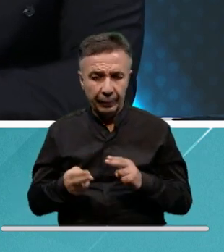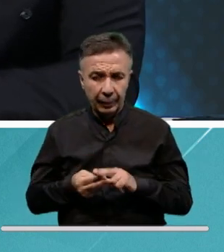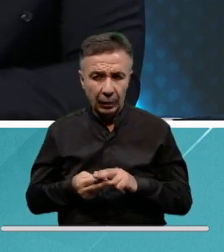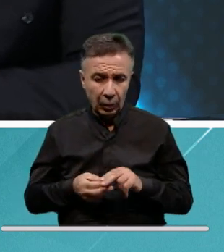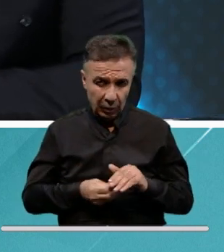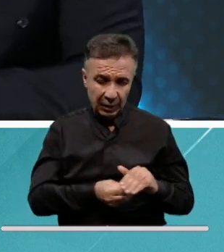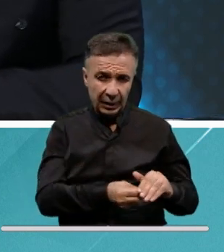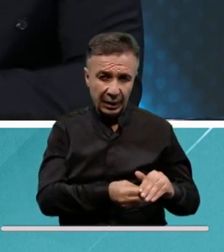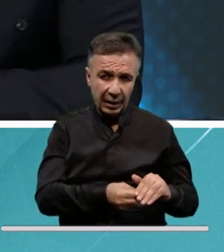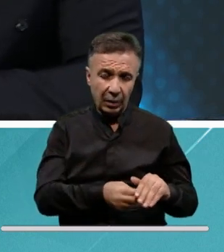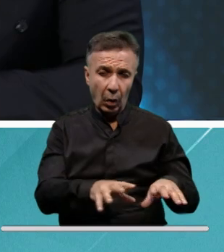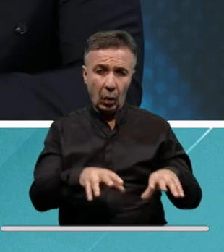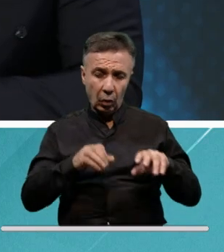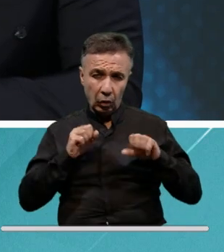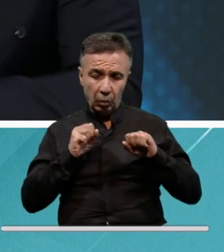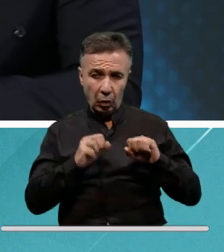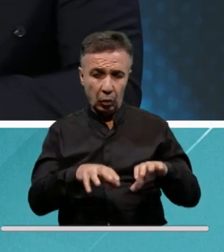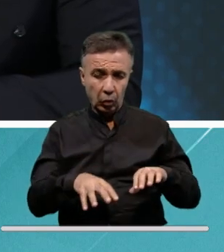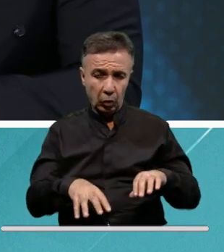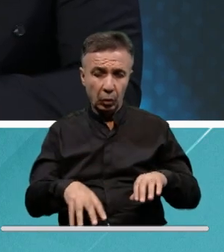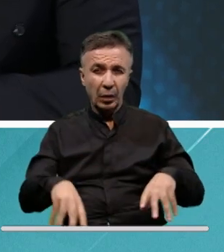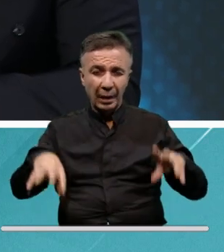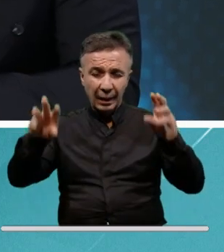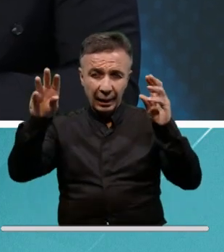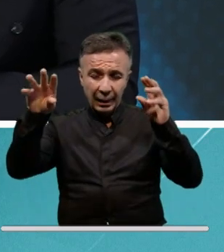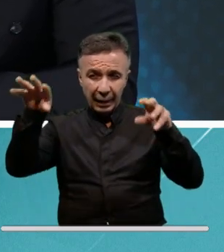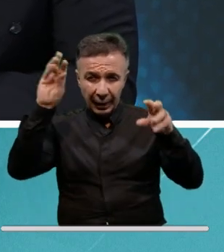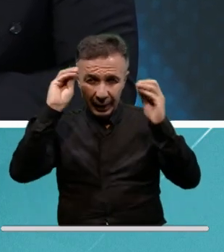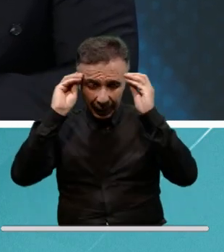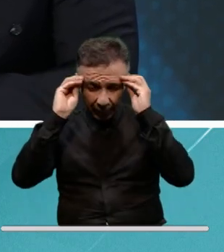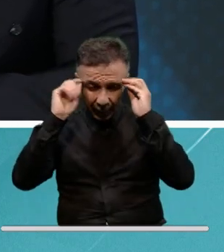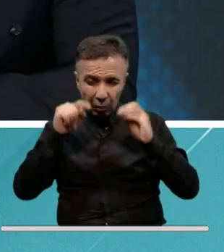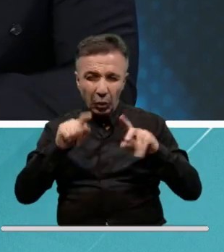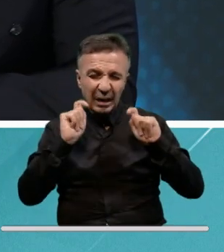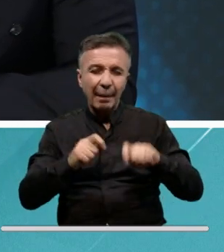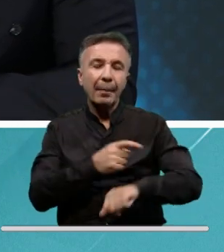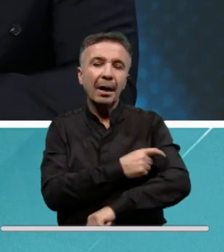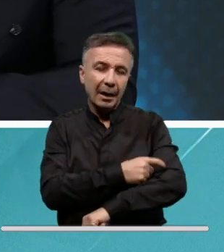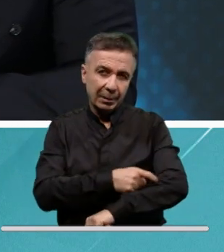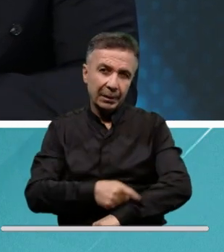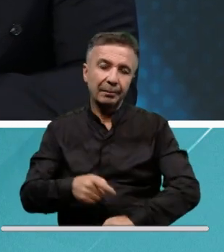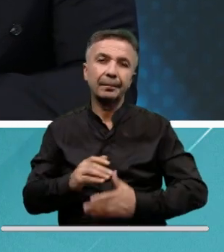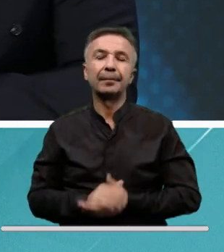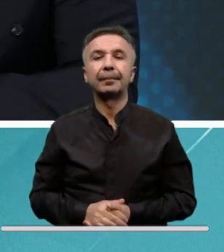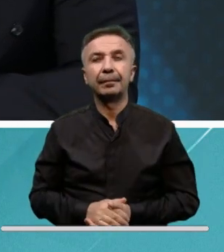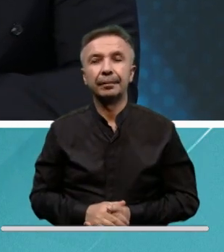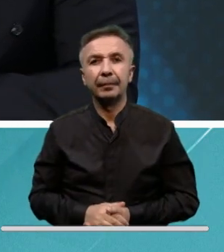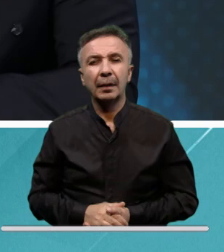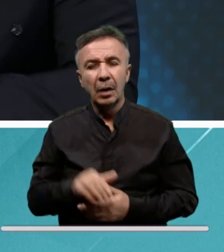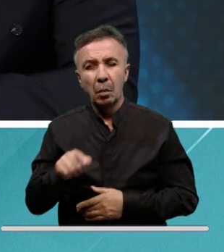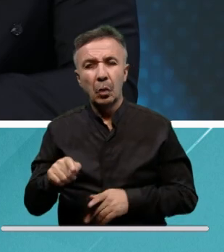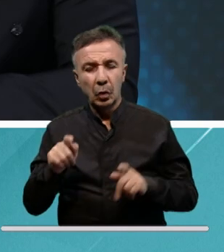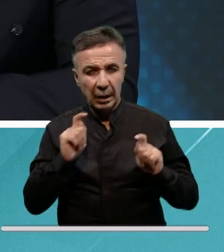vardır Yani bu bir ilimdir Hı hı fakat bunu yapmak haramdır bunu